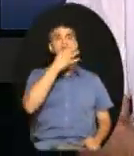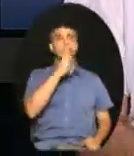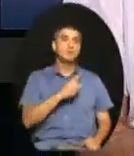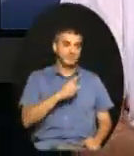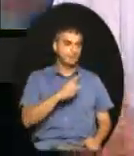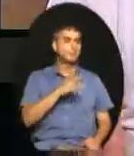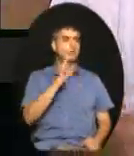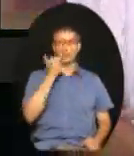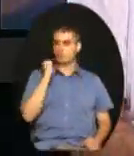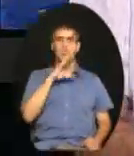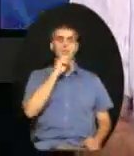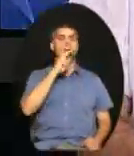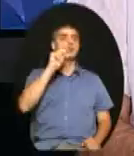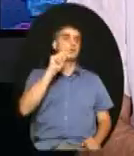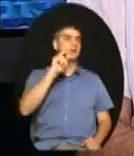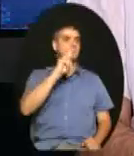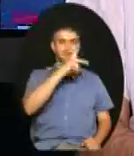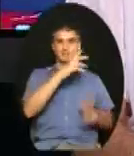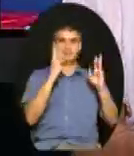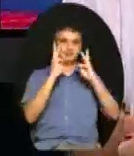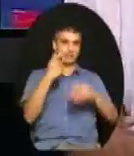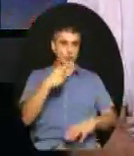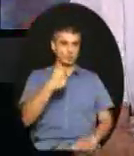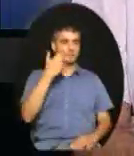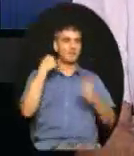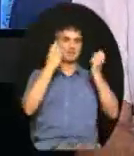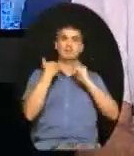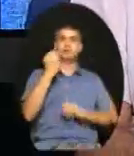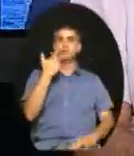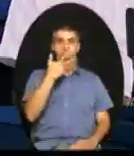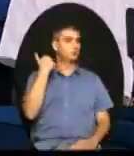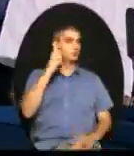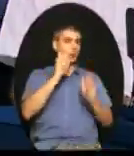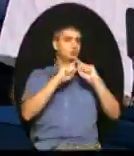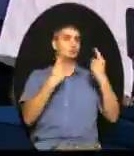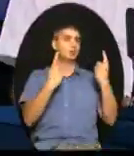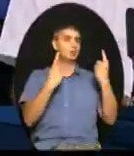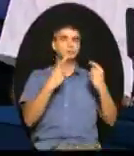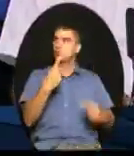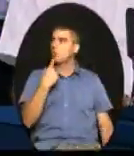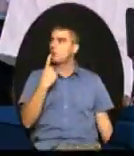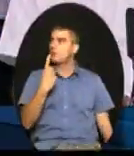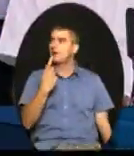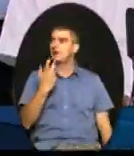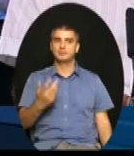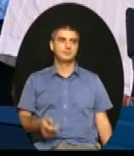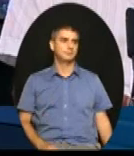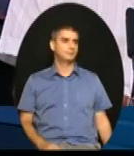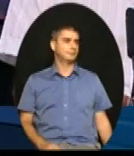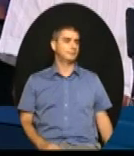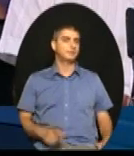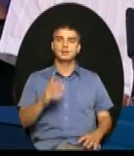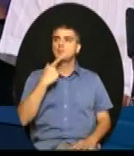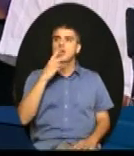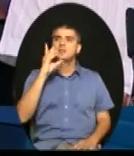דברים. אתמול דיברה נעמי קציון מסדרות, ובהפגנה לפני שלושה שבועות היו אחרים. אבל הוא אומר לך, מעוטף עזה, אני לא חושב